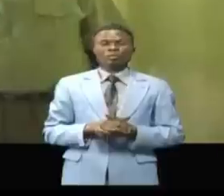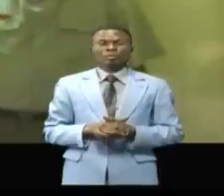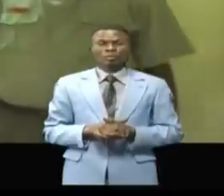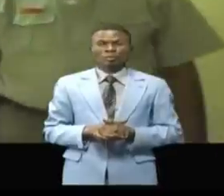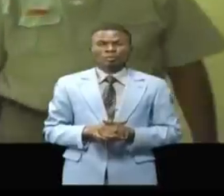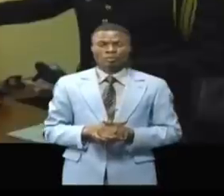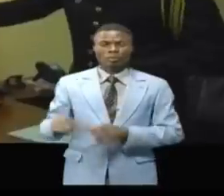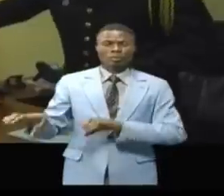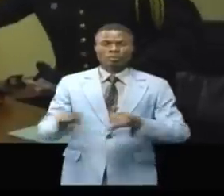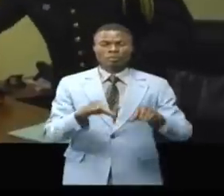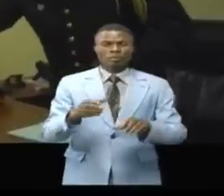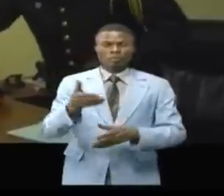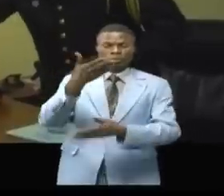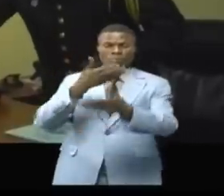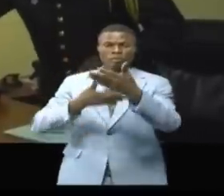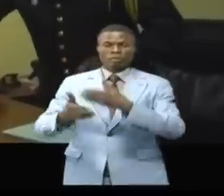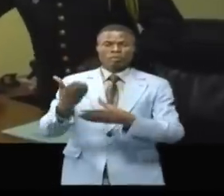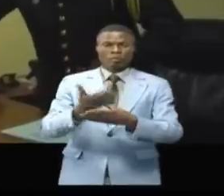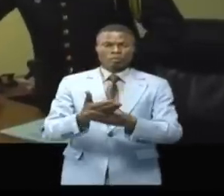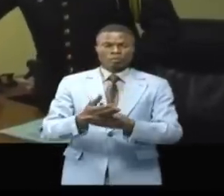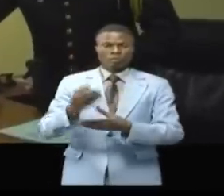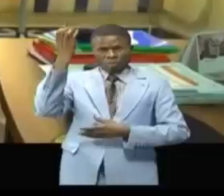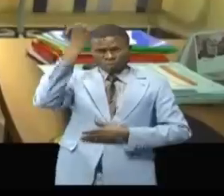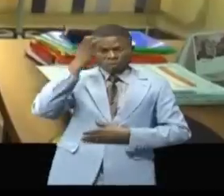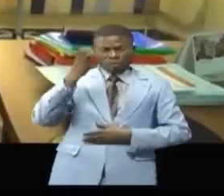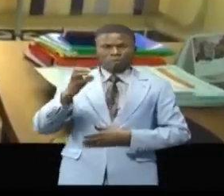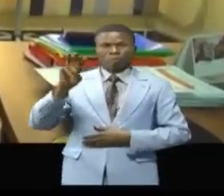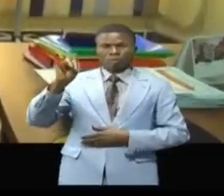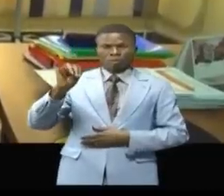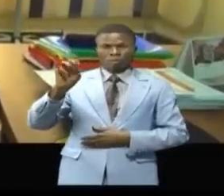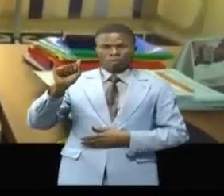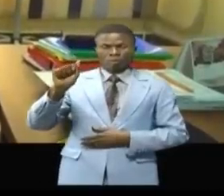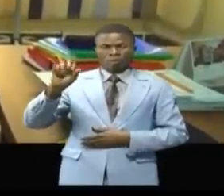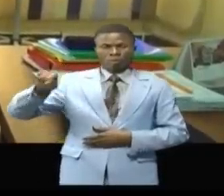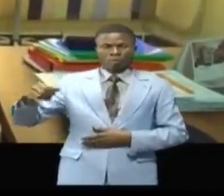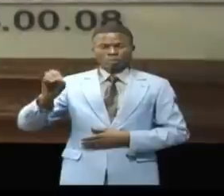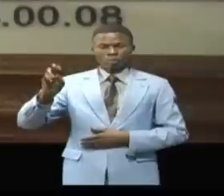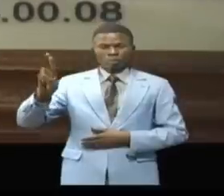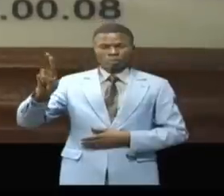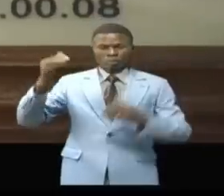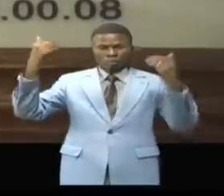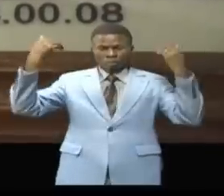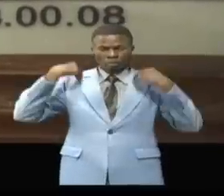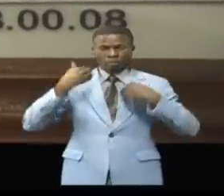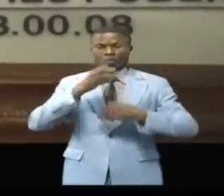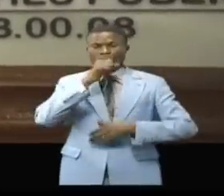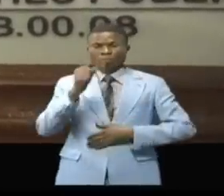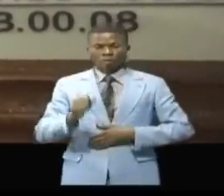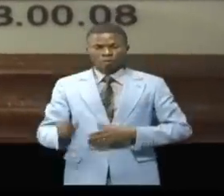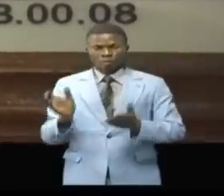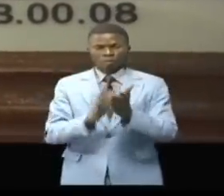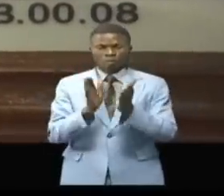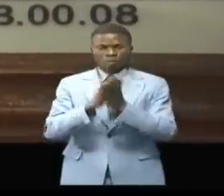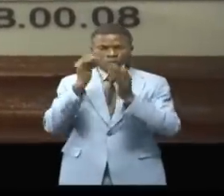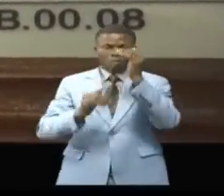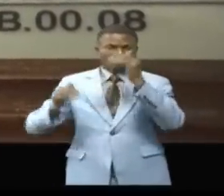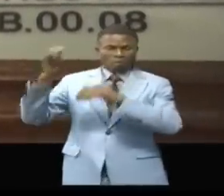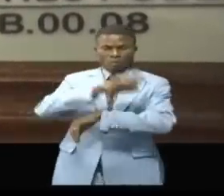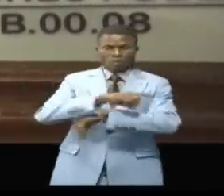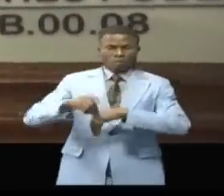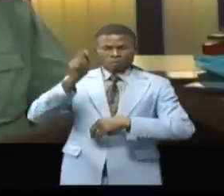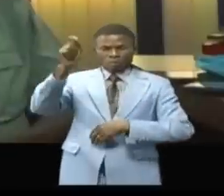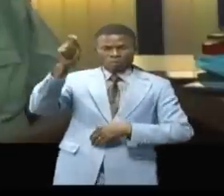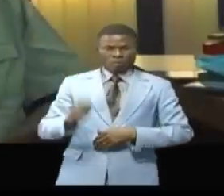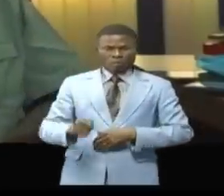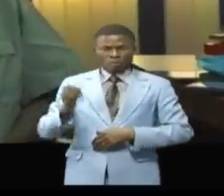La cérémonie de remise et reprise entre le général-major Mabiala Mbouda Zonza Corneille, commandant sortant de l'école supérieure d'administration militaire,